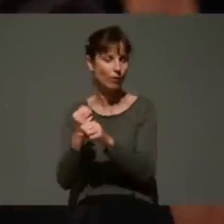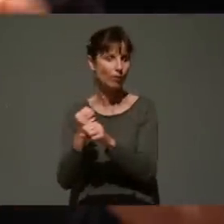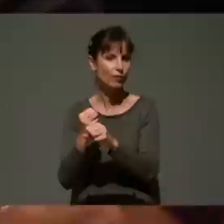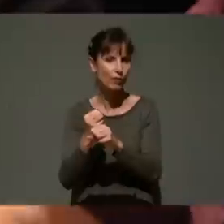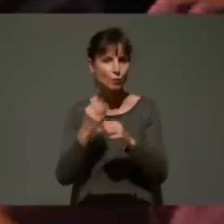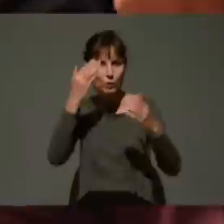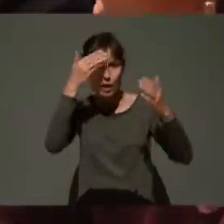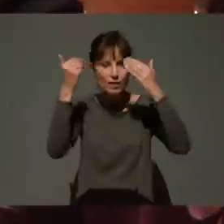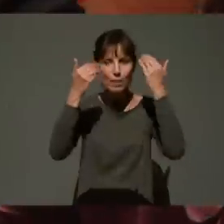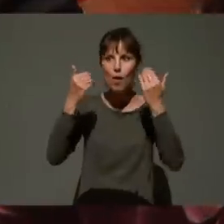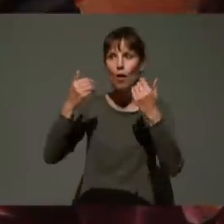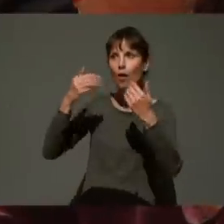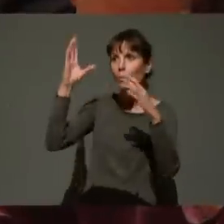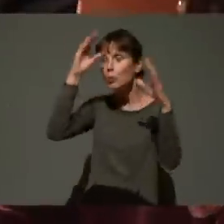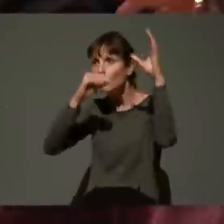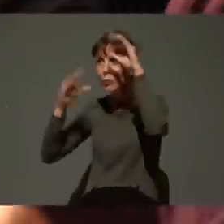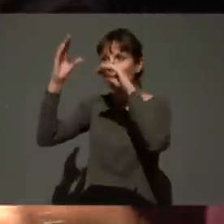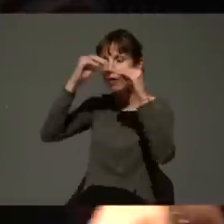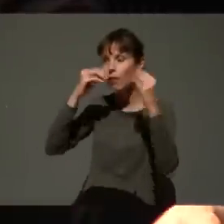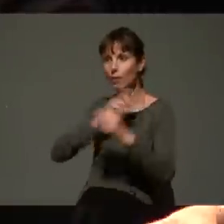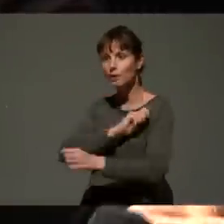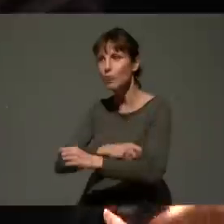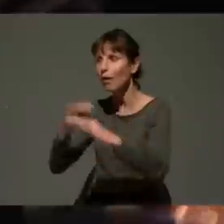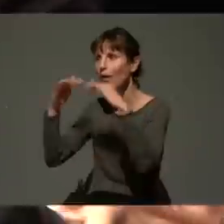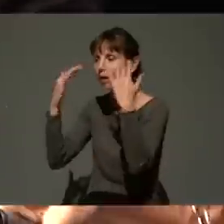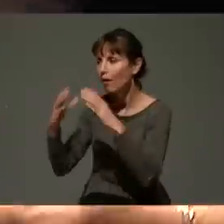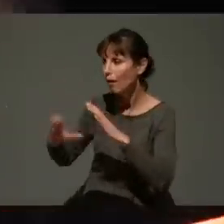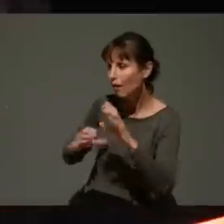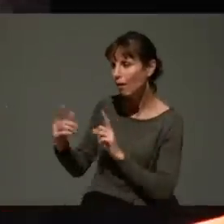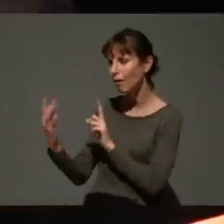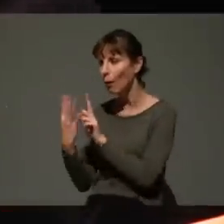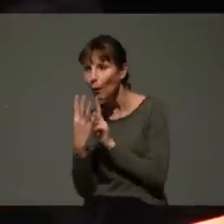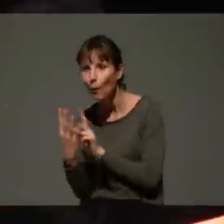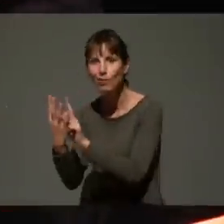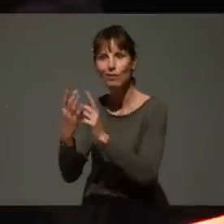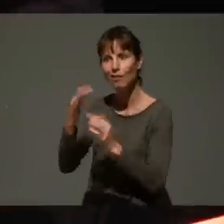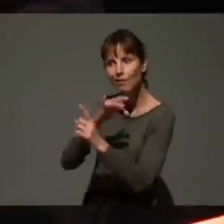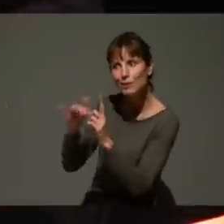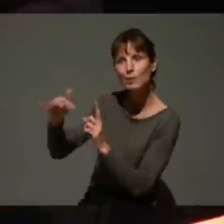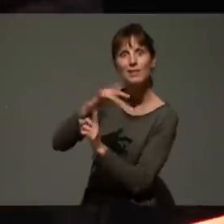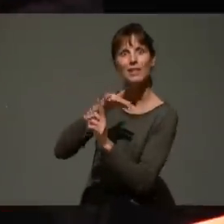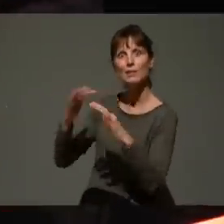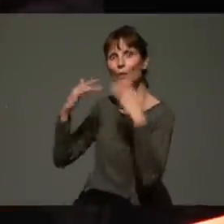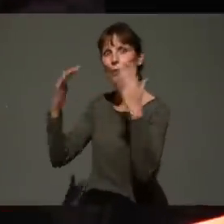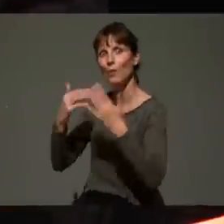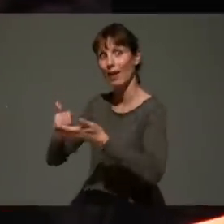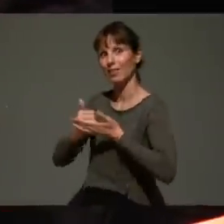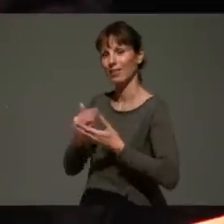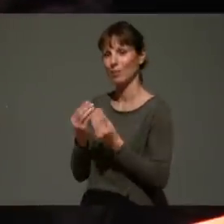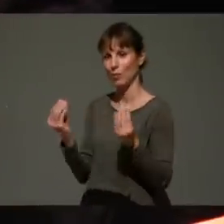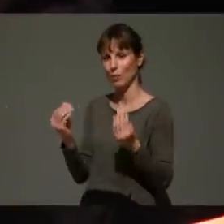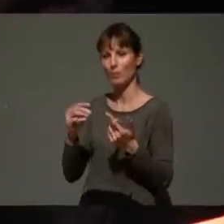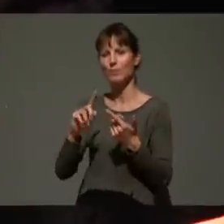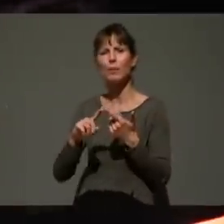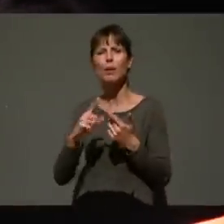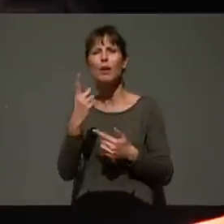à votre question, on a beaucoup exagéré à un moment, c'est-à-dire on a dit, et on revient à la question sur les tendinites notamment, ah ben